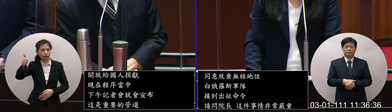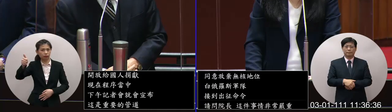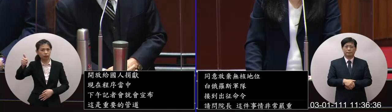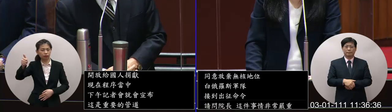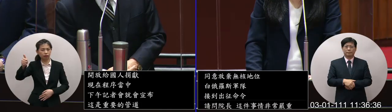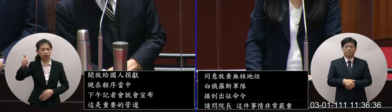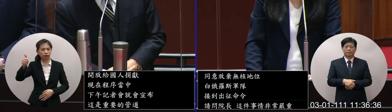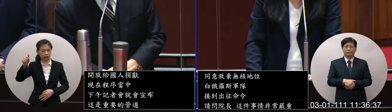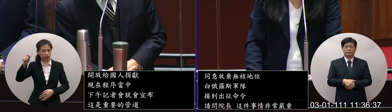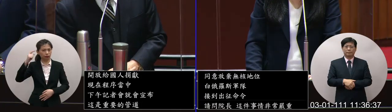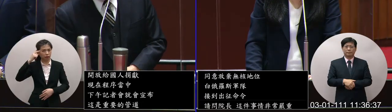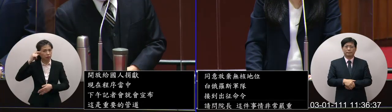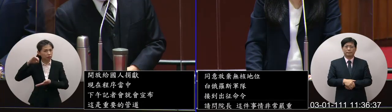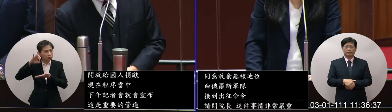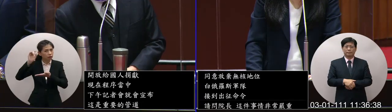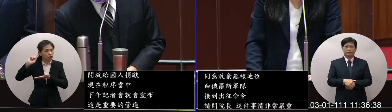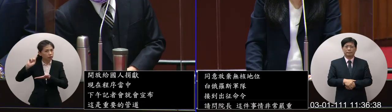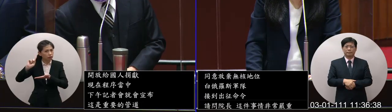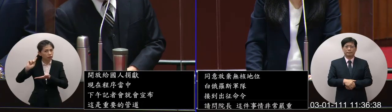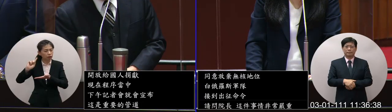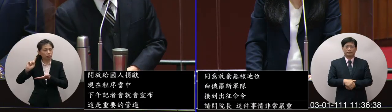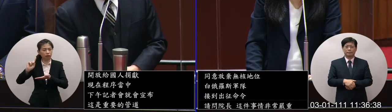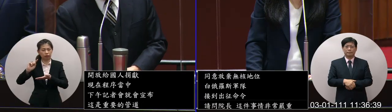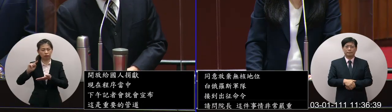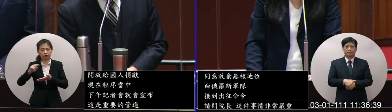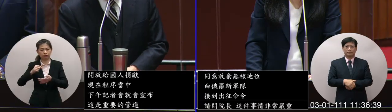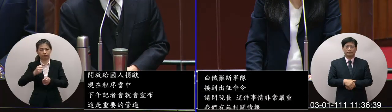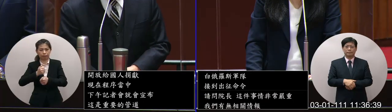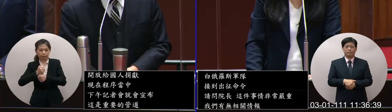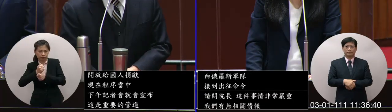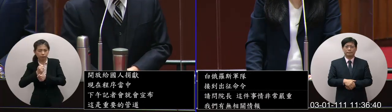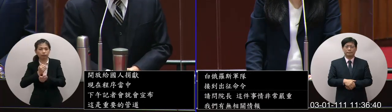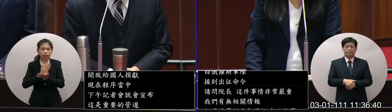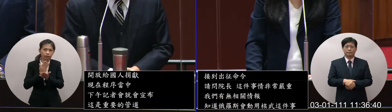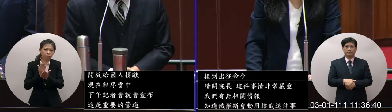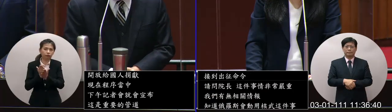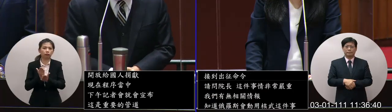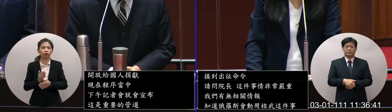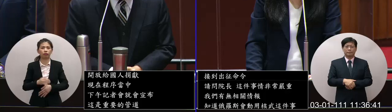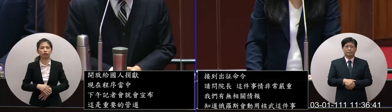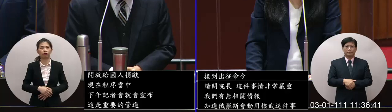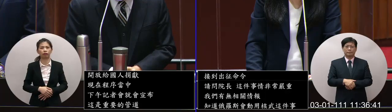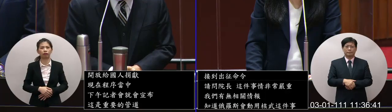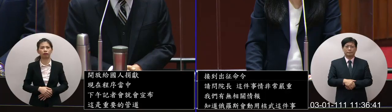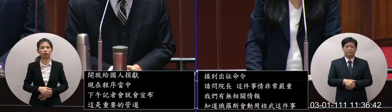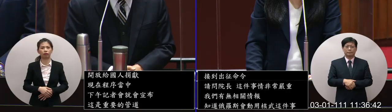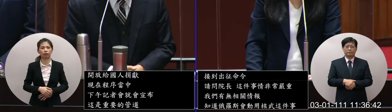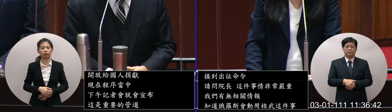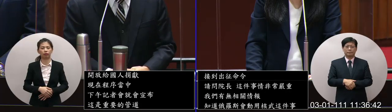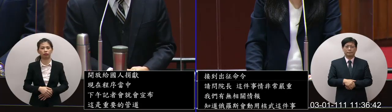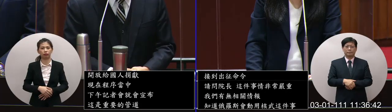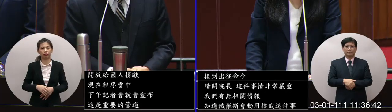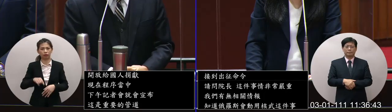他有表示列入警戒，那等等，我们都对于相关